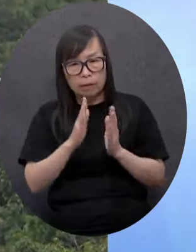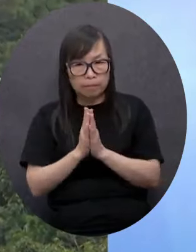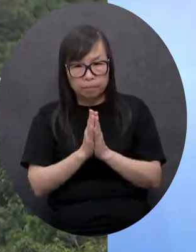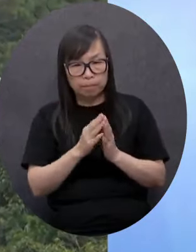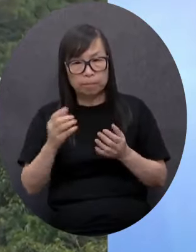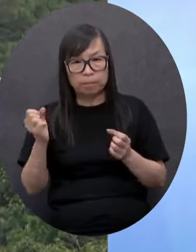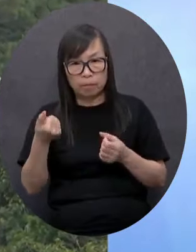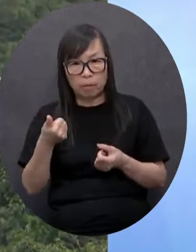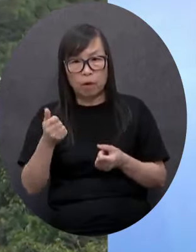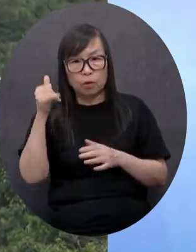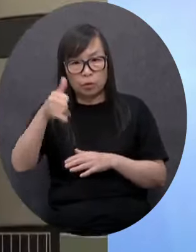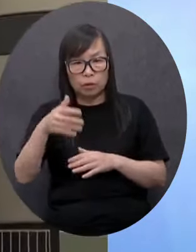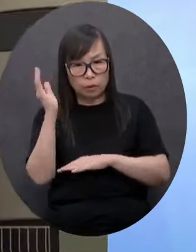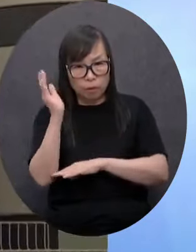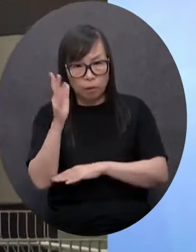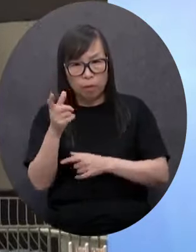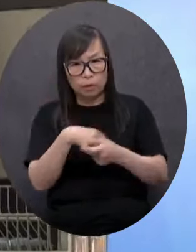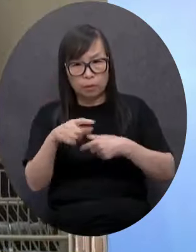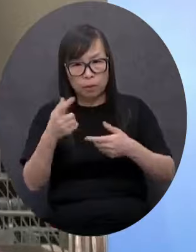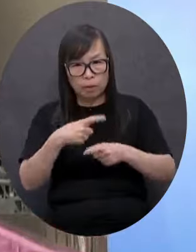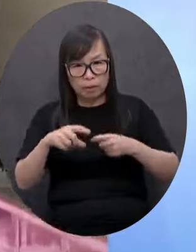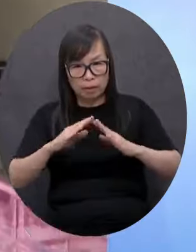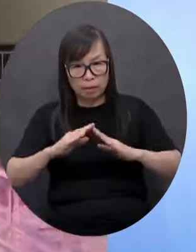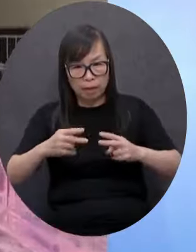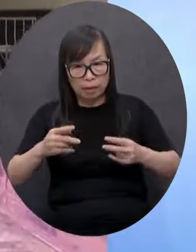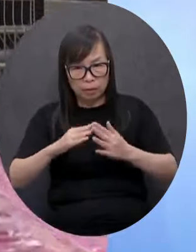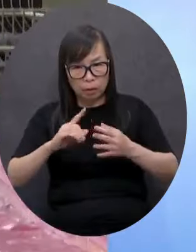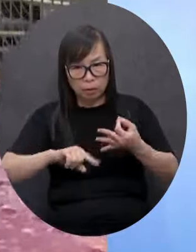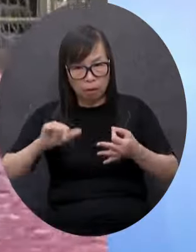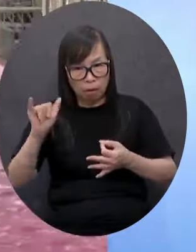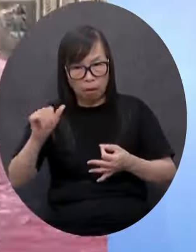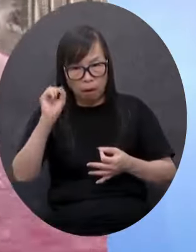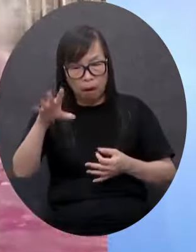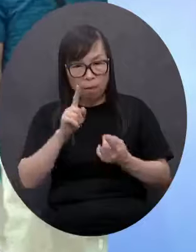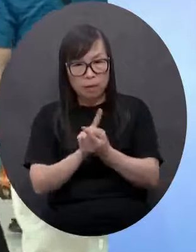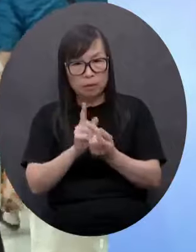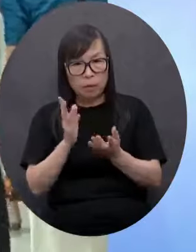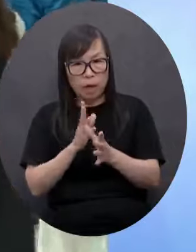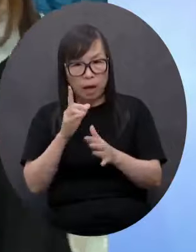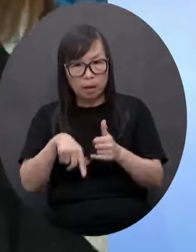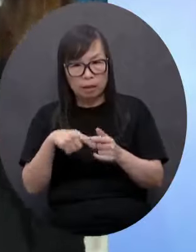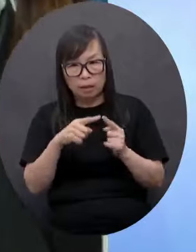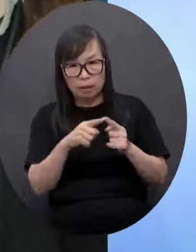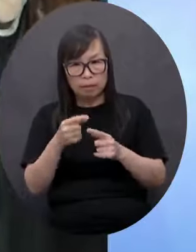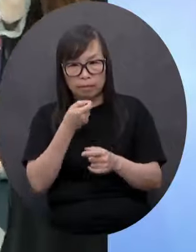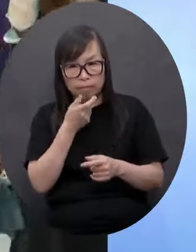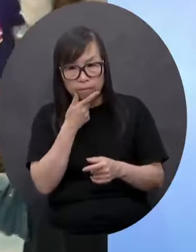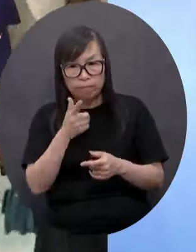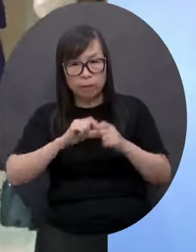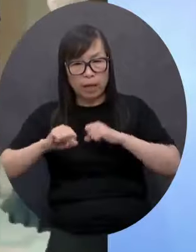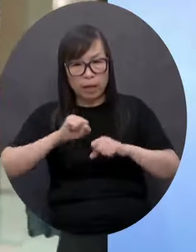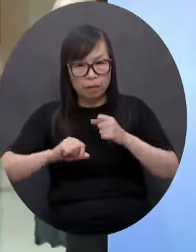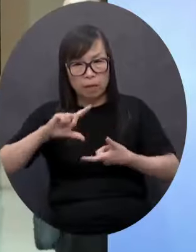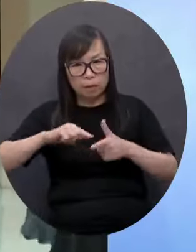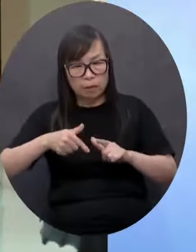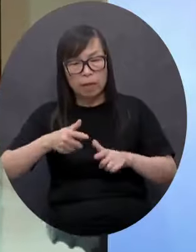應。出席峰會的商務及經濟發展局局長邱應華就說，面對旅客和市民的喜好和行為模式有